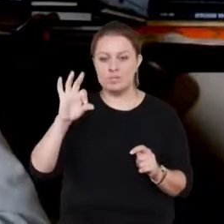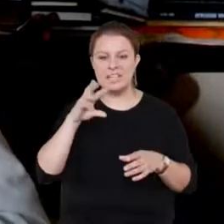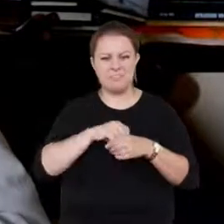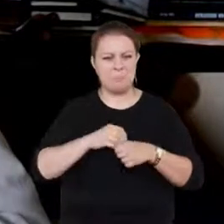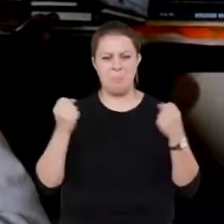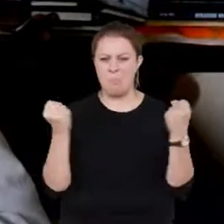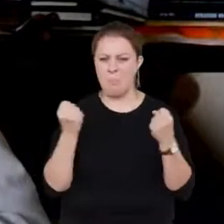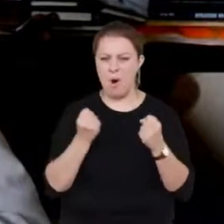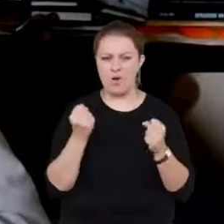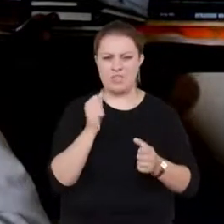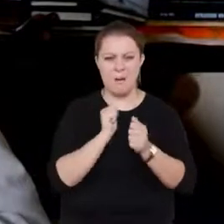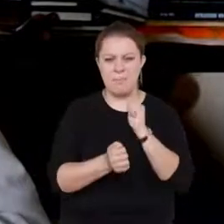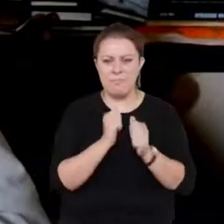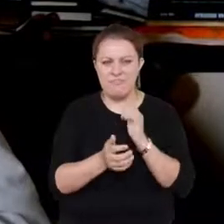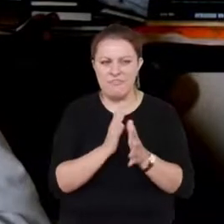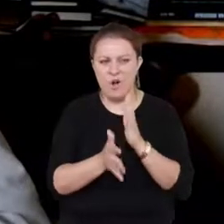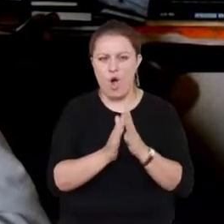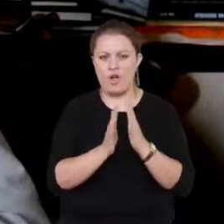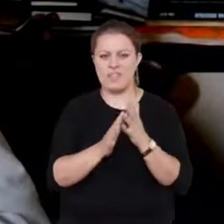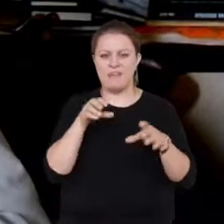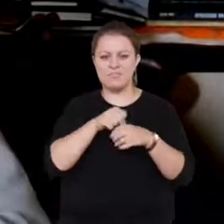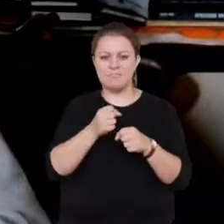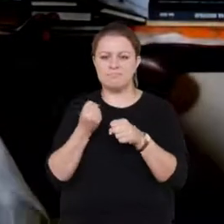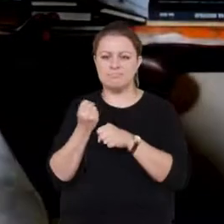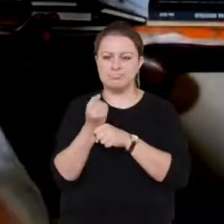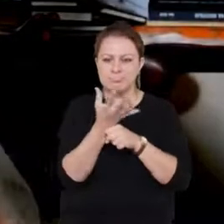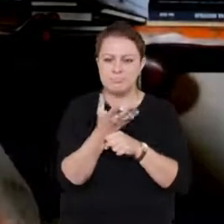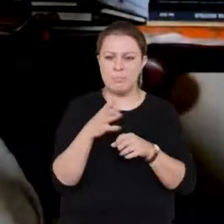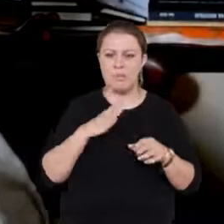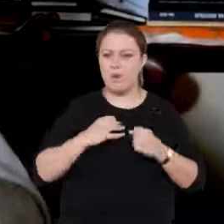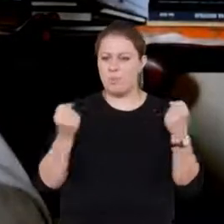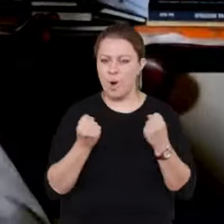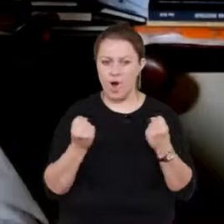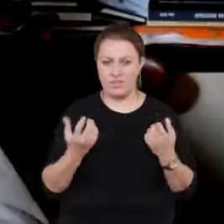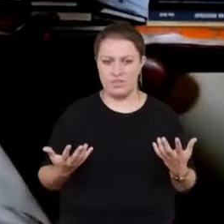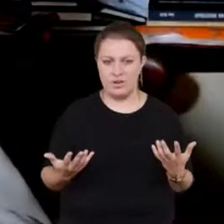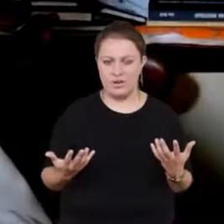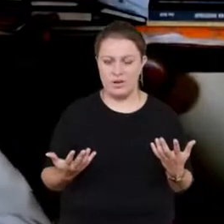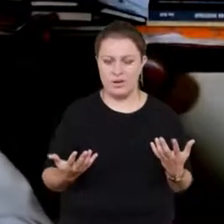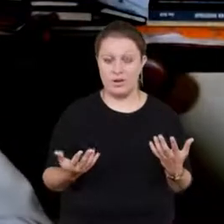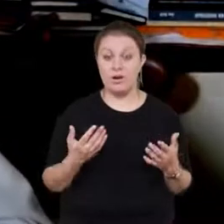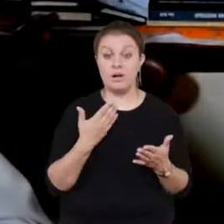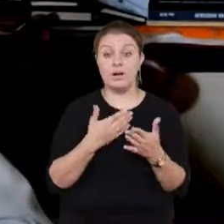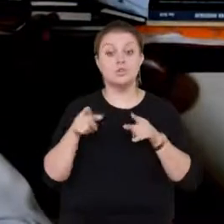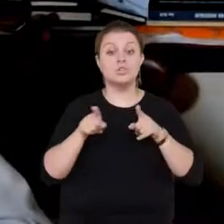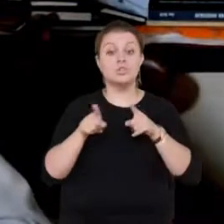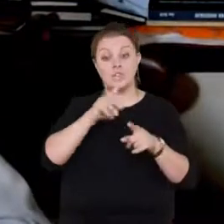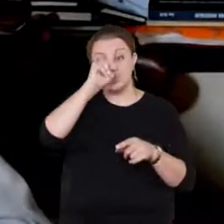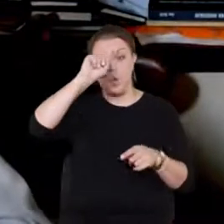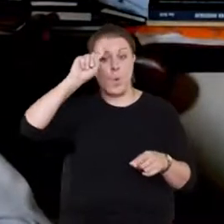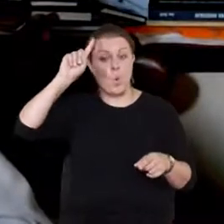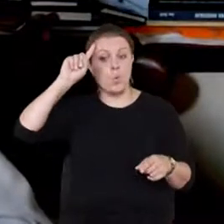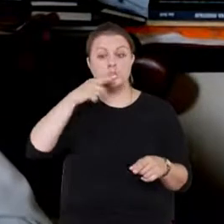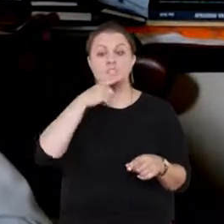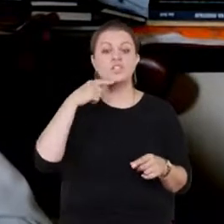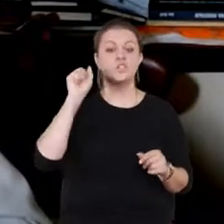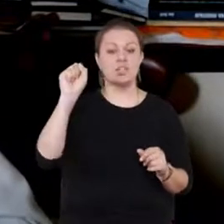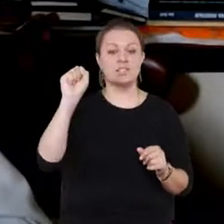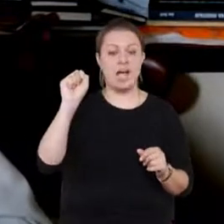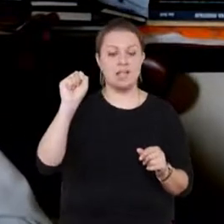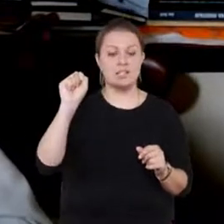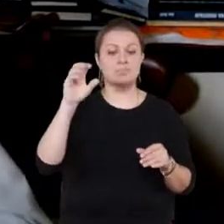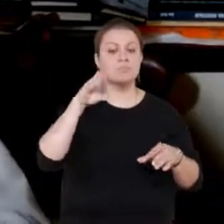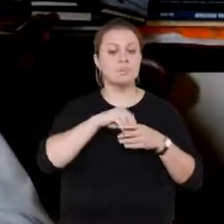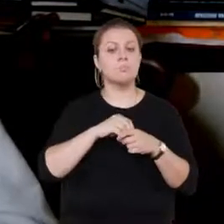robotnicze. Zdelegalizował cały ruch robotniczy. Jednym słowem, socjaliści nie tylko w Polsce, w innych krajach też stawali